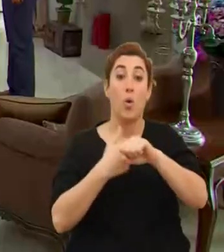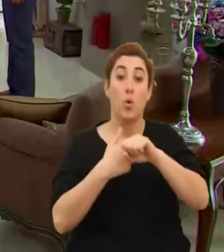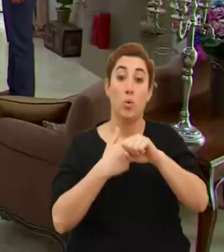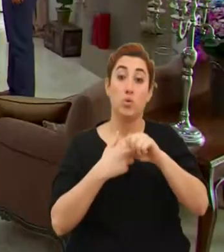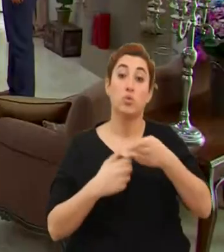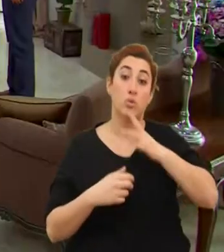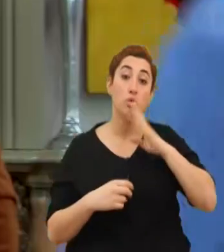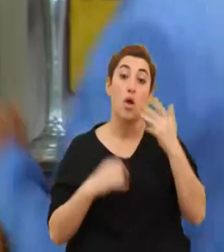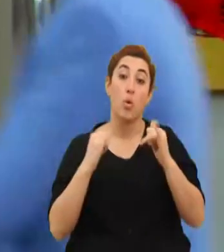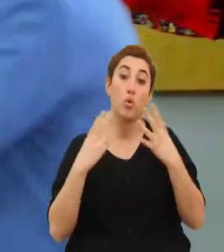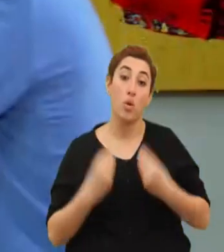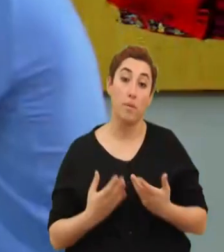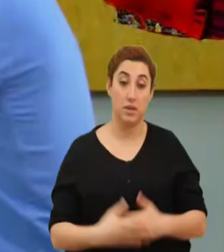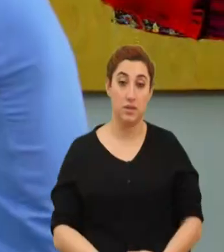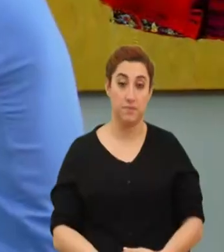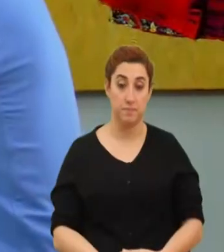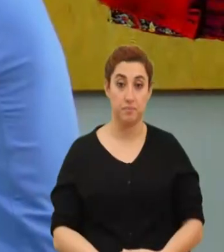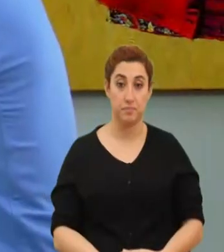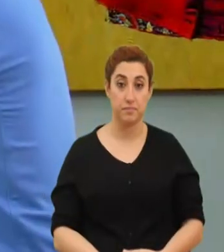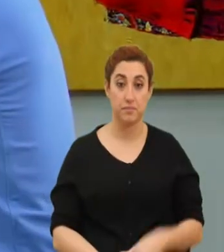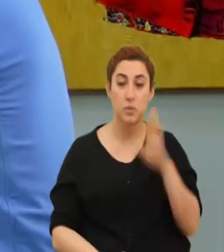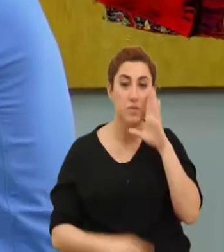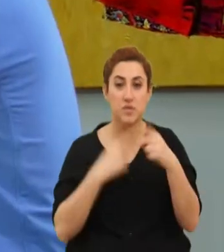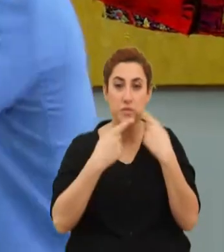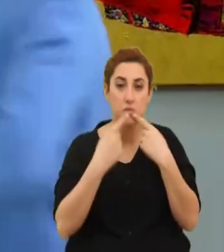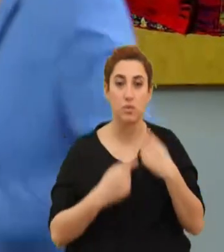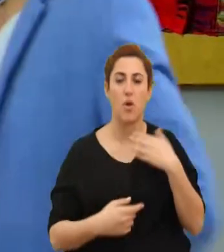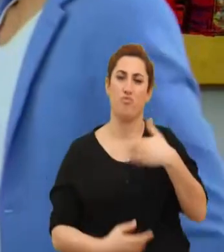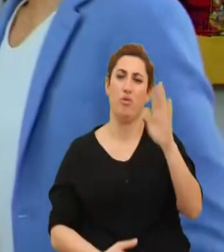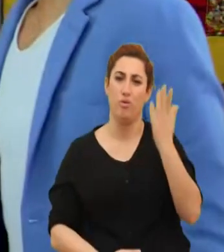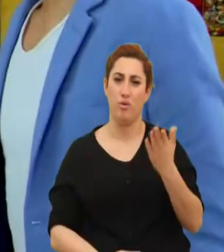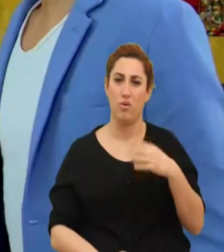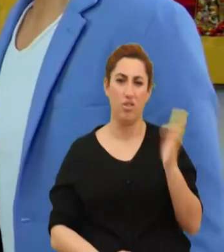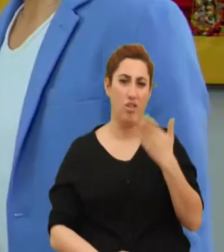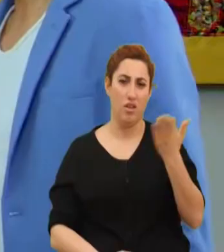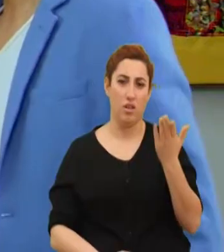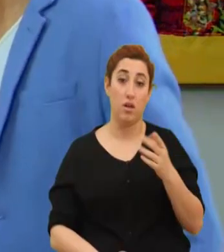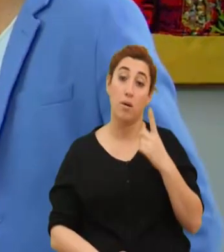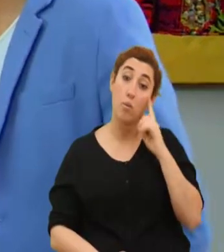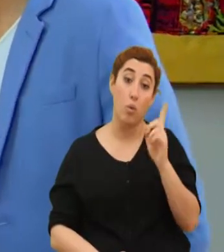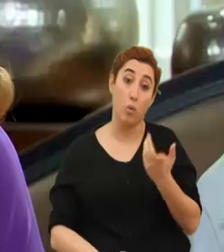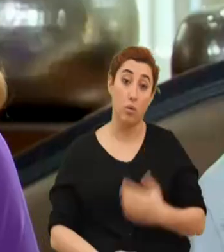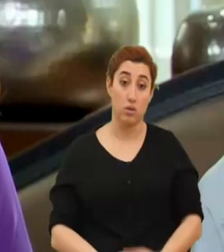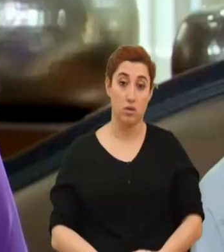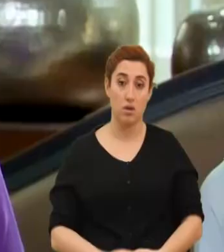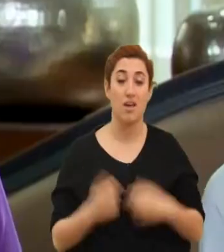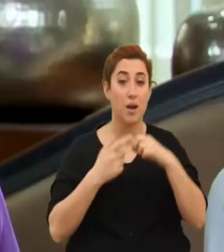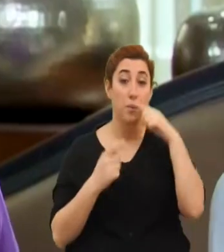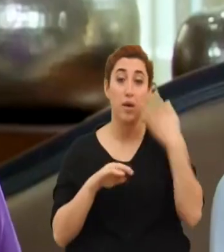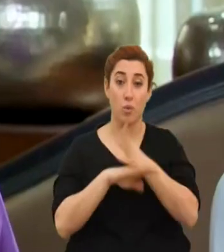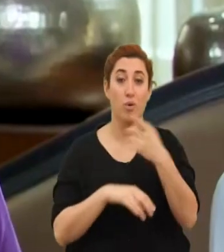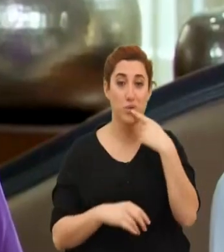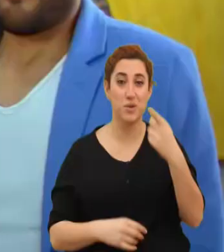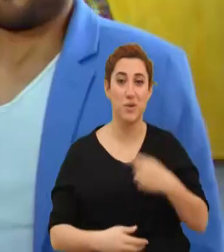korusun, sonuçlar yol açabilir. Kulağına söylüyor. Yok canım, daha da neler. Belli Kemal Bey. Ay Ramin